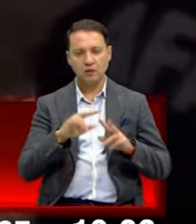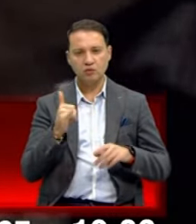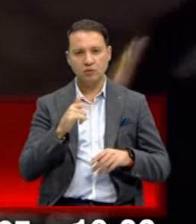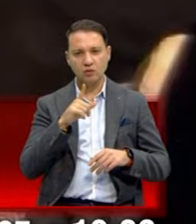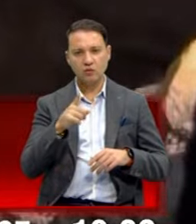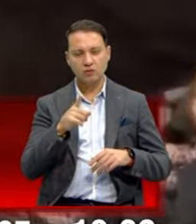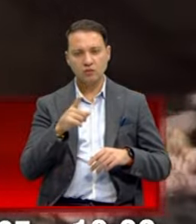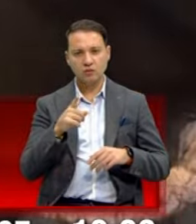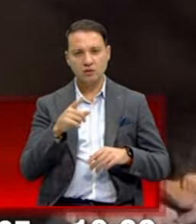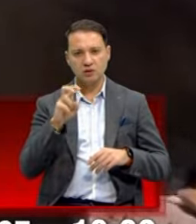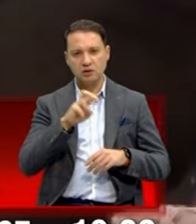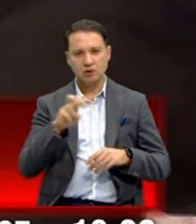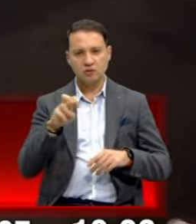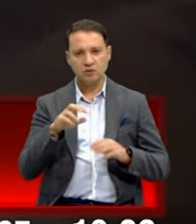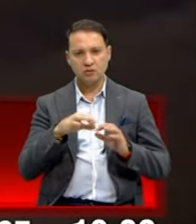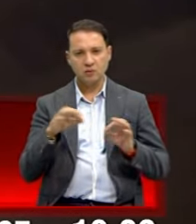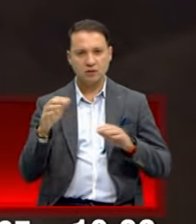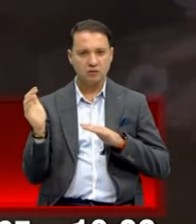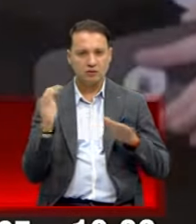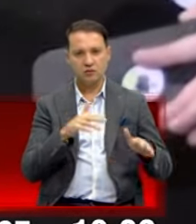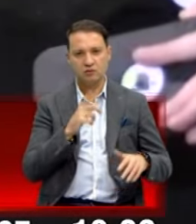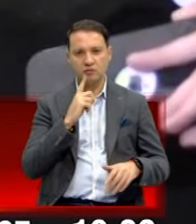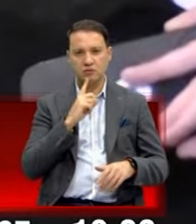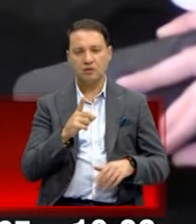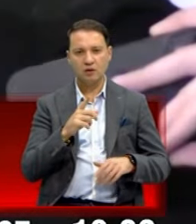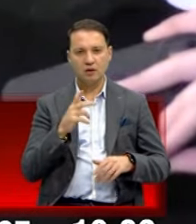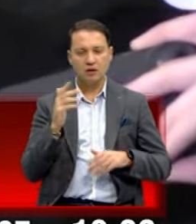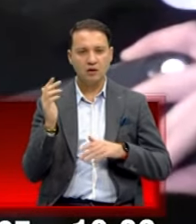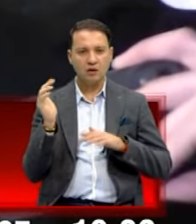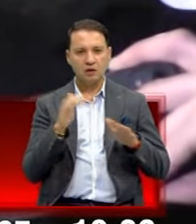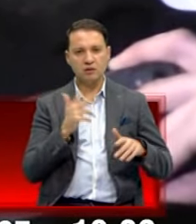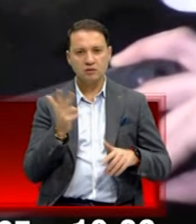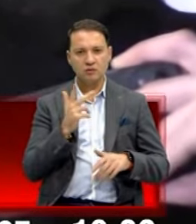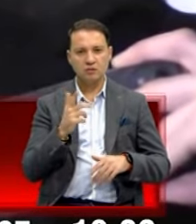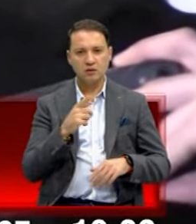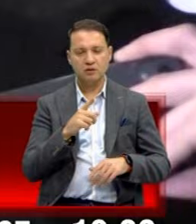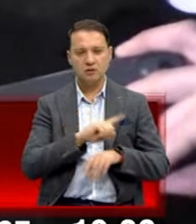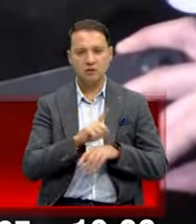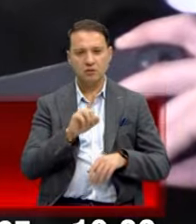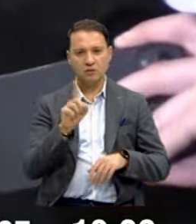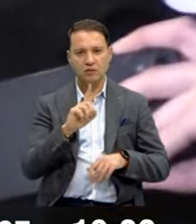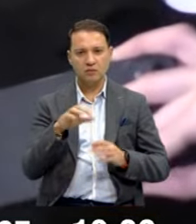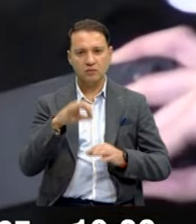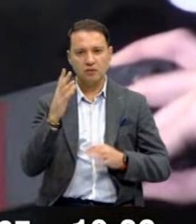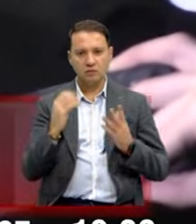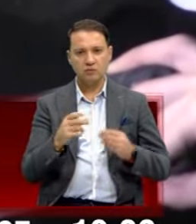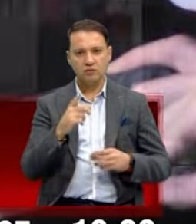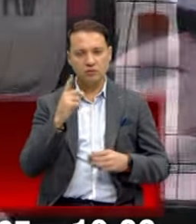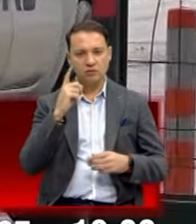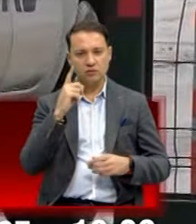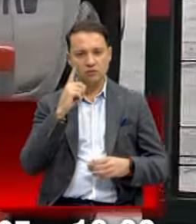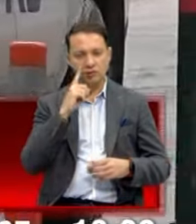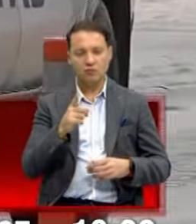metreküplük bir kütle 800 metre hareket etmişti. Hareket hızının ortalama saniyede 10 metre olduğu